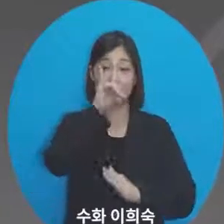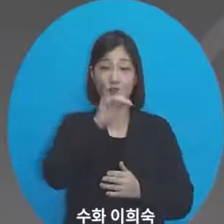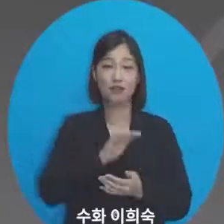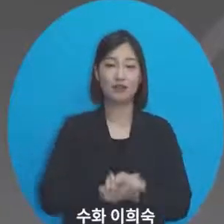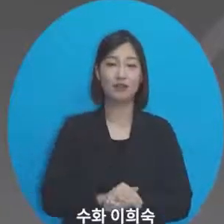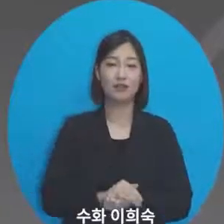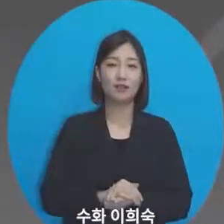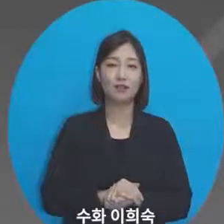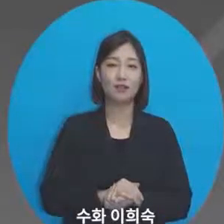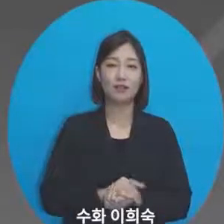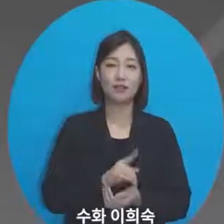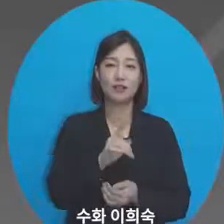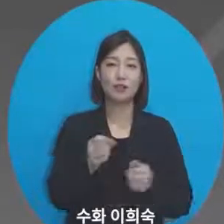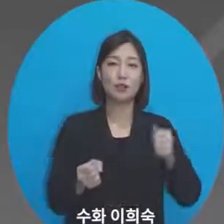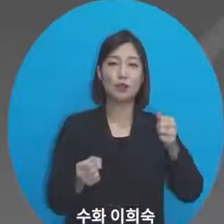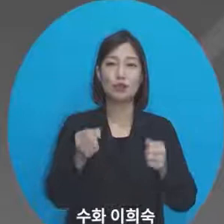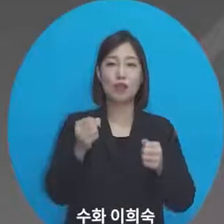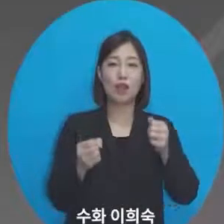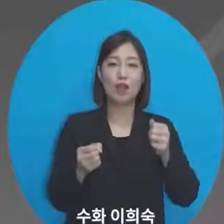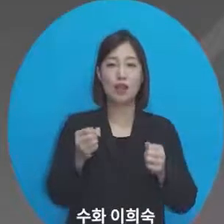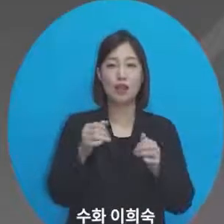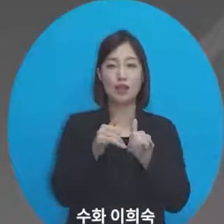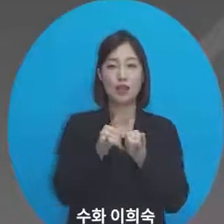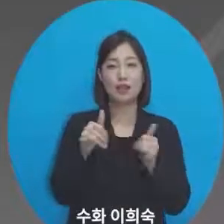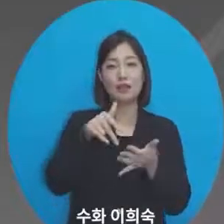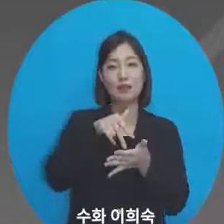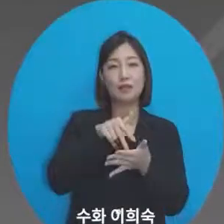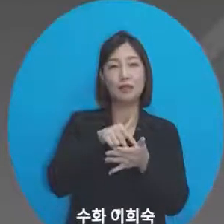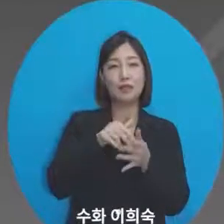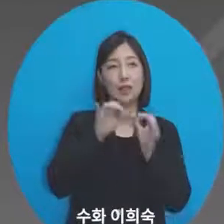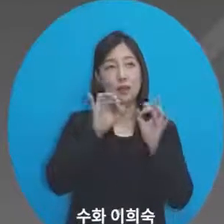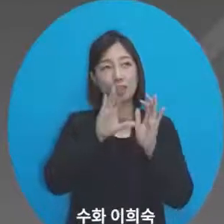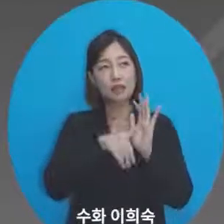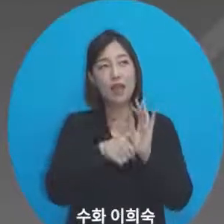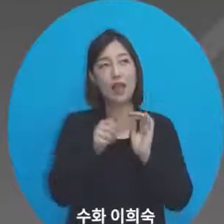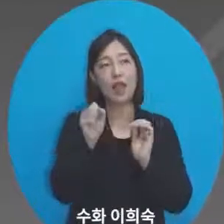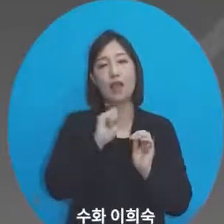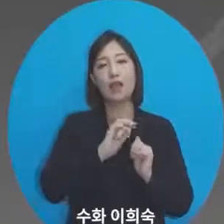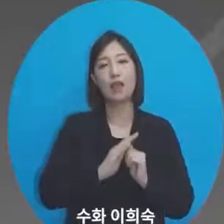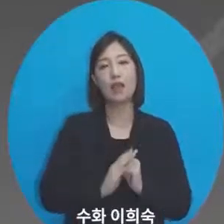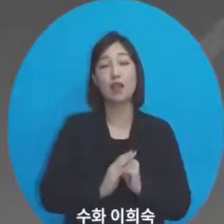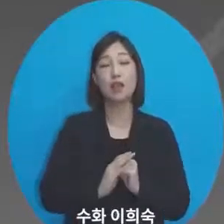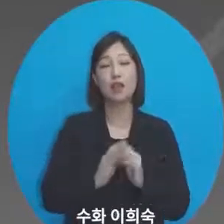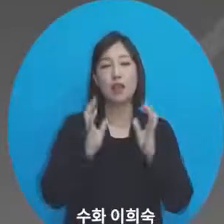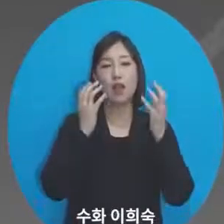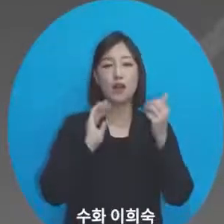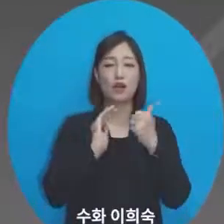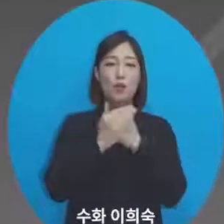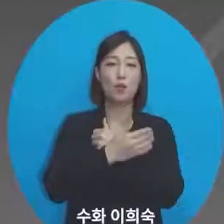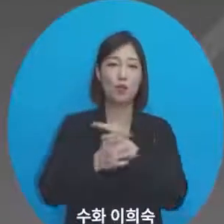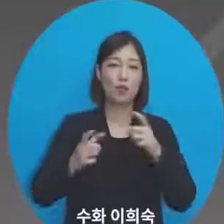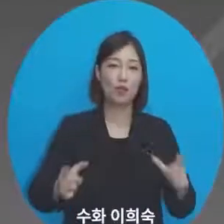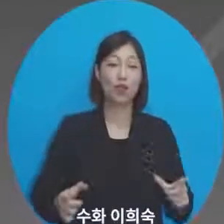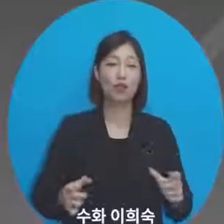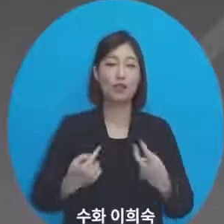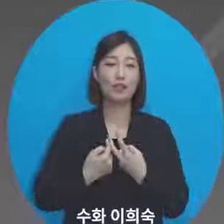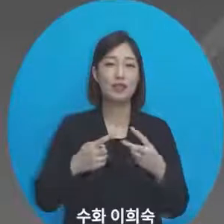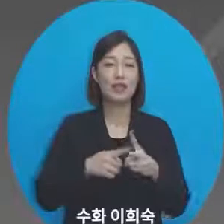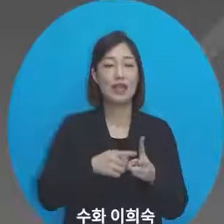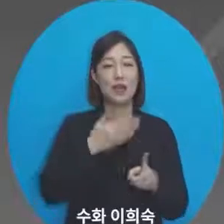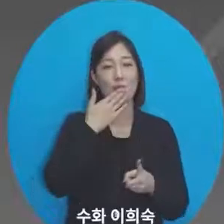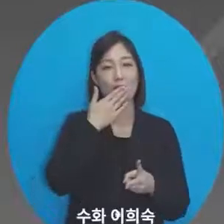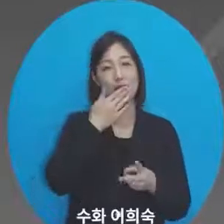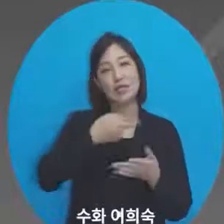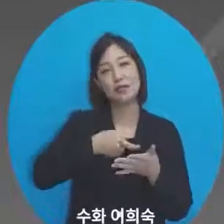어린이 보호구역임을 다시 한번 상기시키는 역할을 할 수 있도록 설치가 된 사례가 되겠습니다. 기존